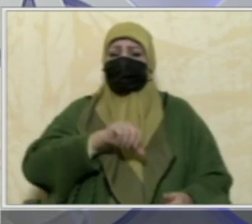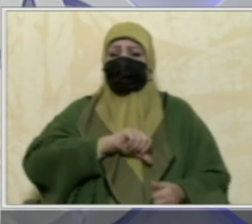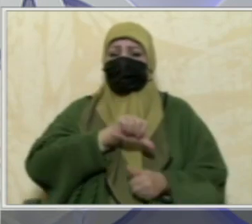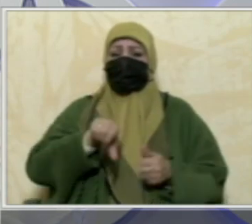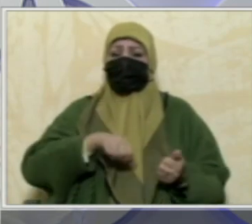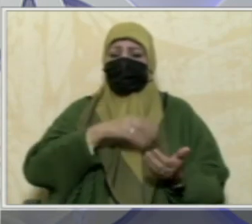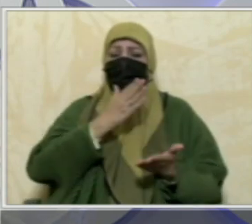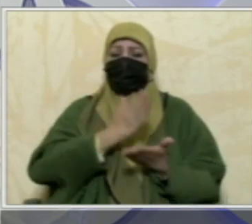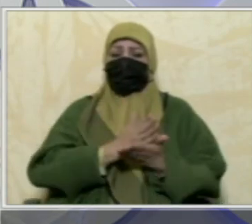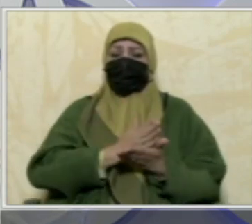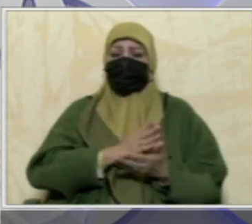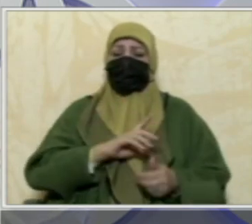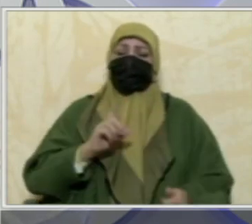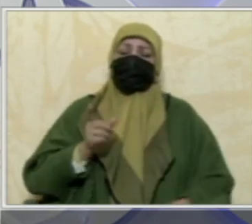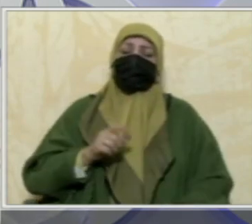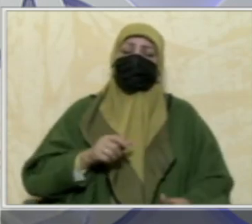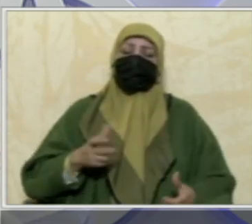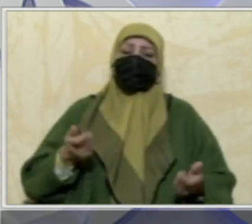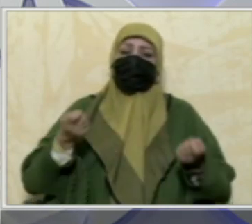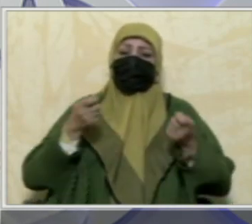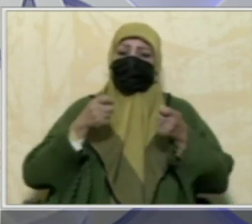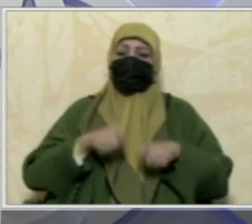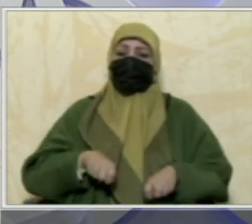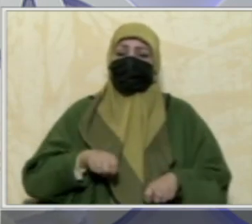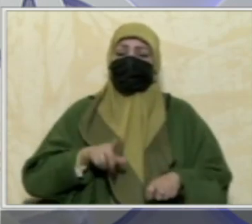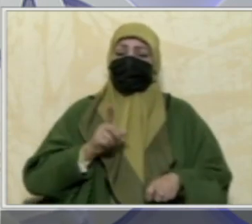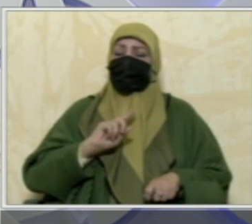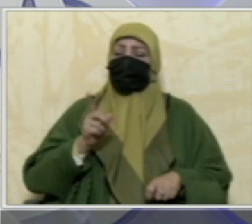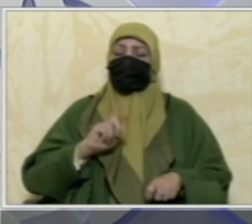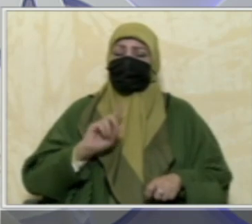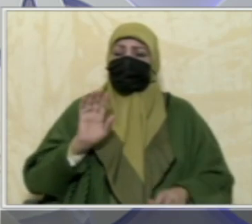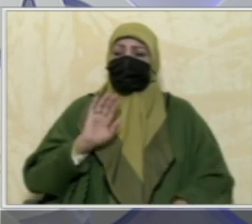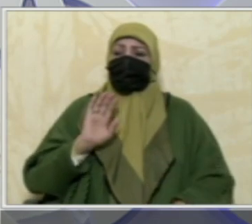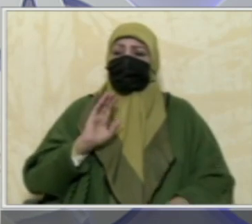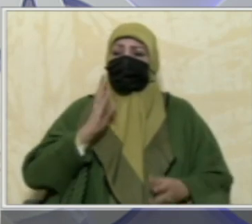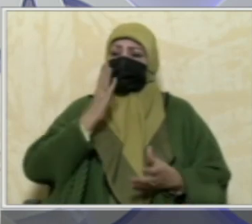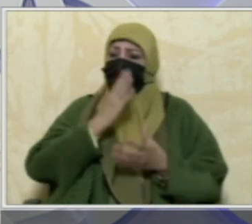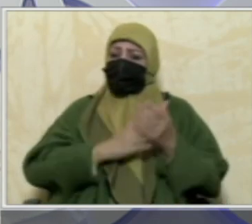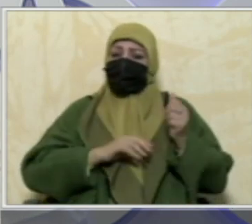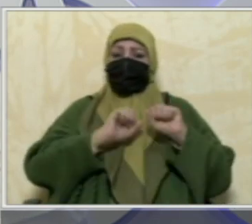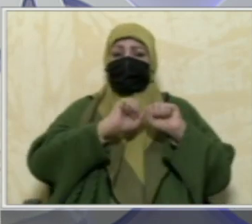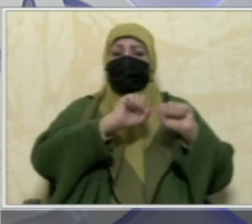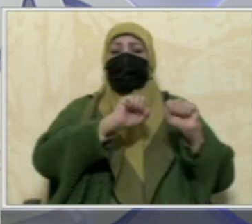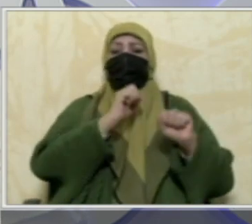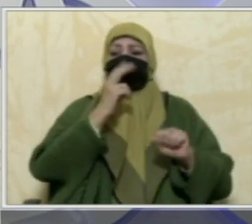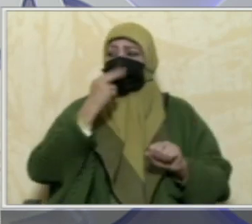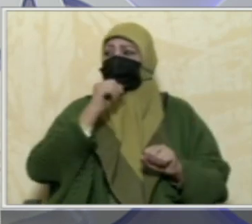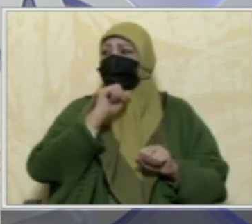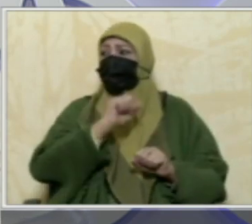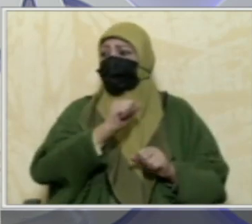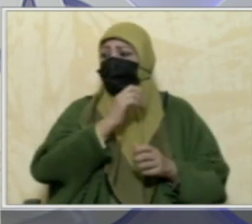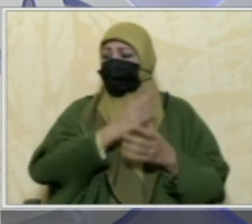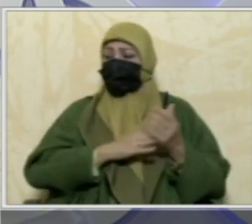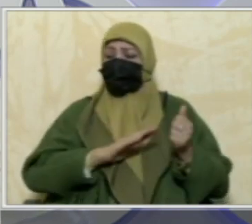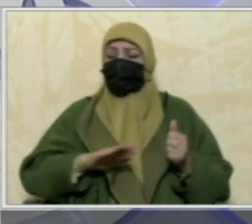ليس اشتراكا فالمال مالك انجولي منحه الزوجه شي حكم الانسان يشتري اضحيه جزء